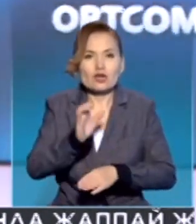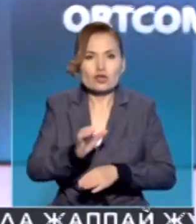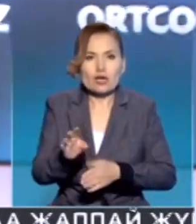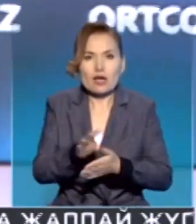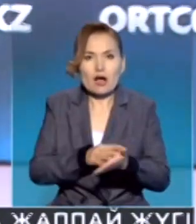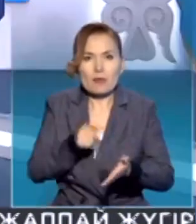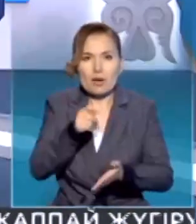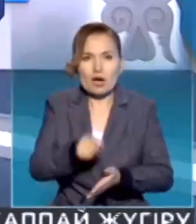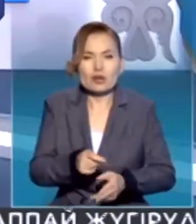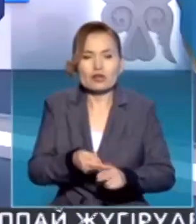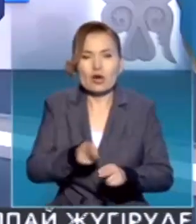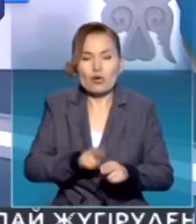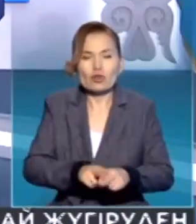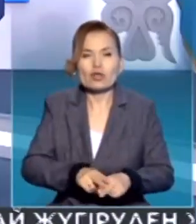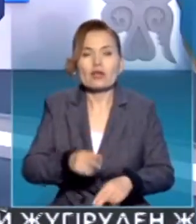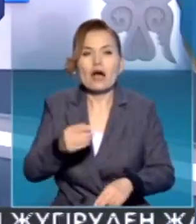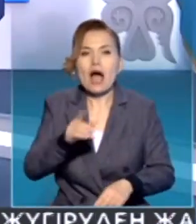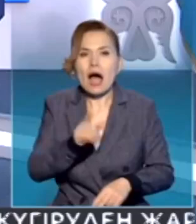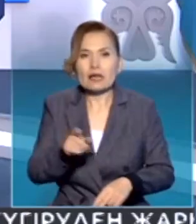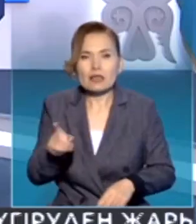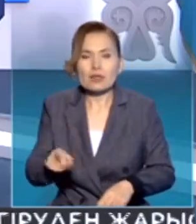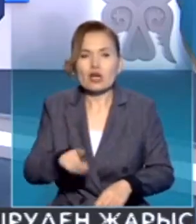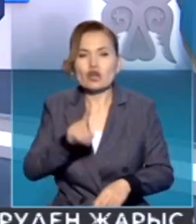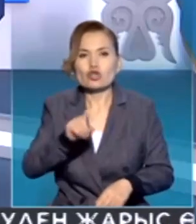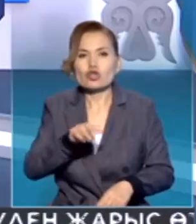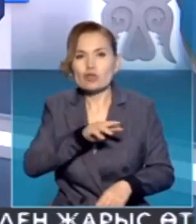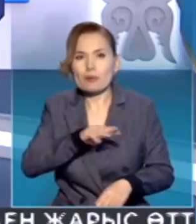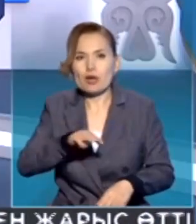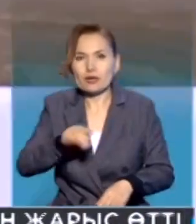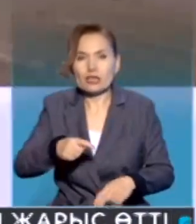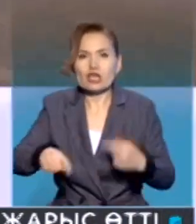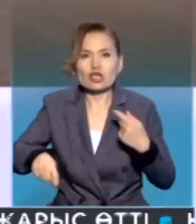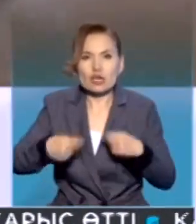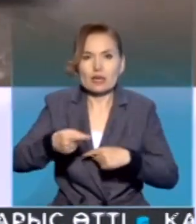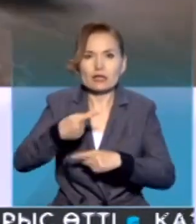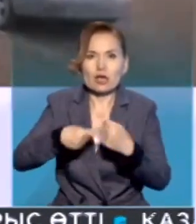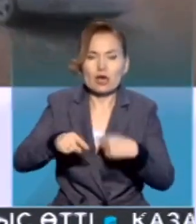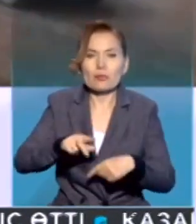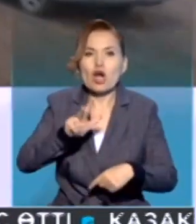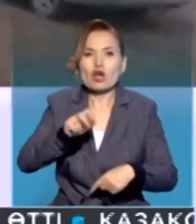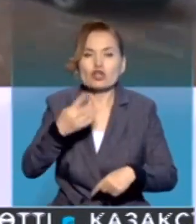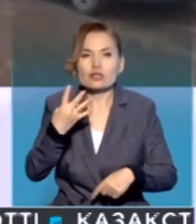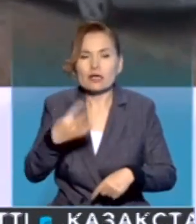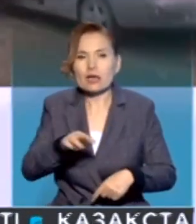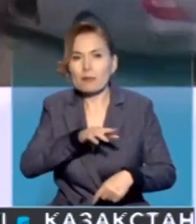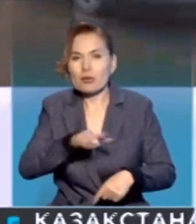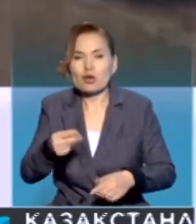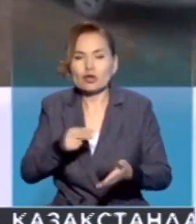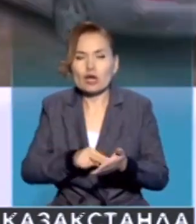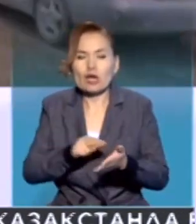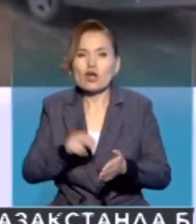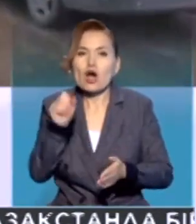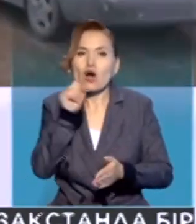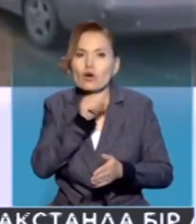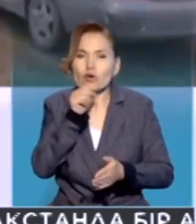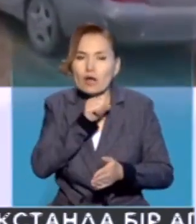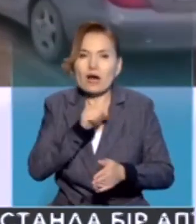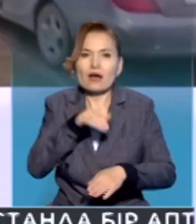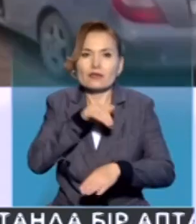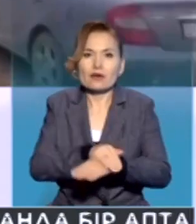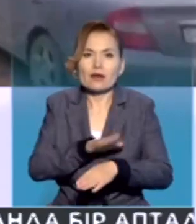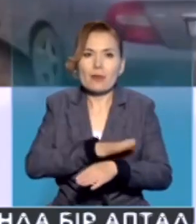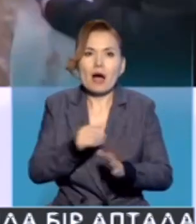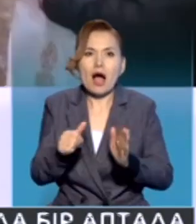100 миллион теңгенің шығыны қайтарылған. Жалпы құны 340 миллион теңге болатын ұрланған мүлік тәркіленді. Мәселен, 6 қаңтар күні